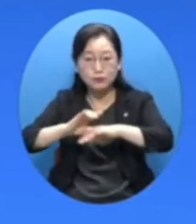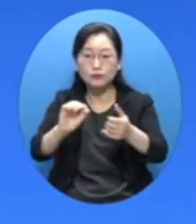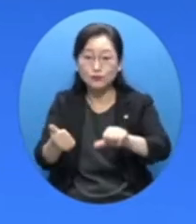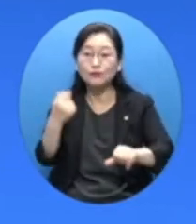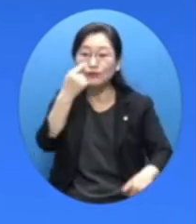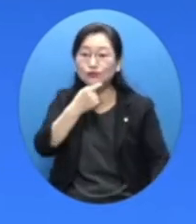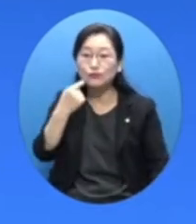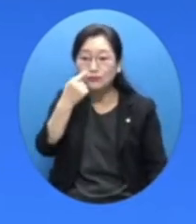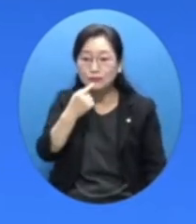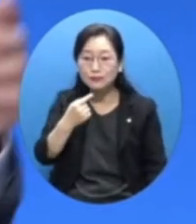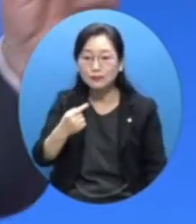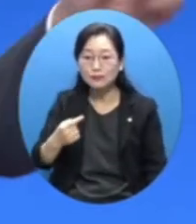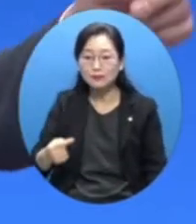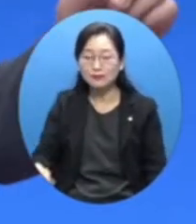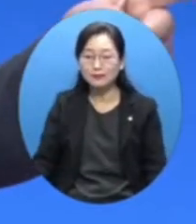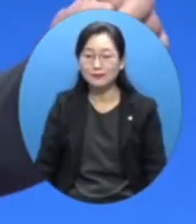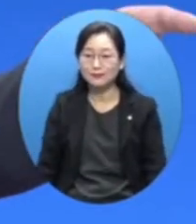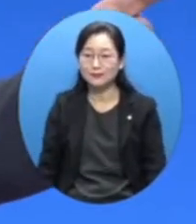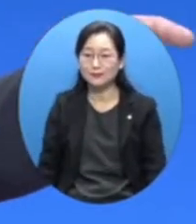했는데